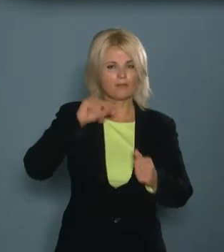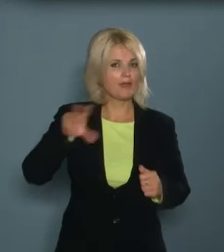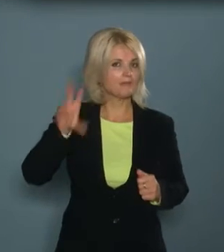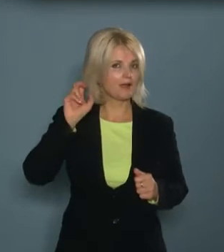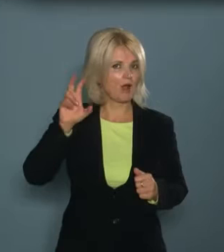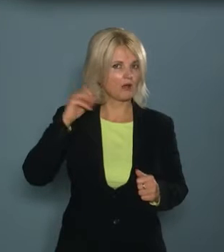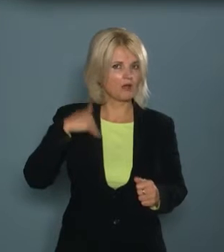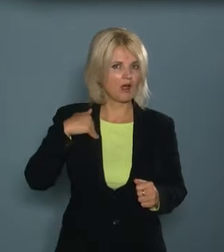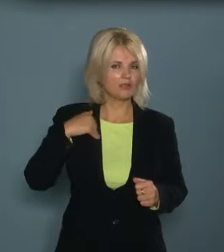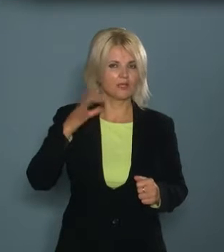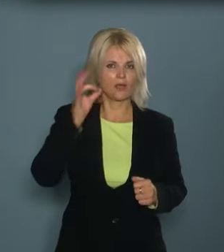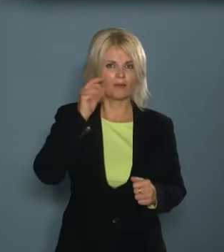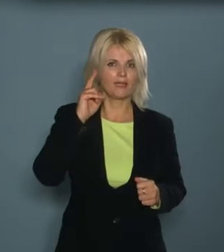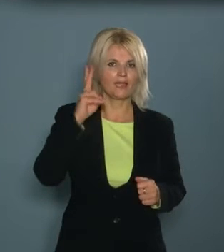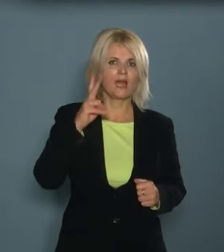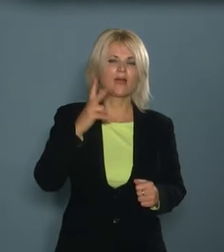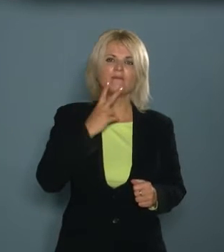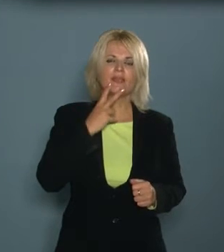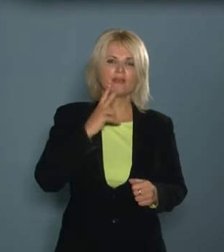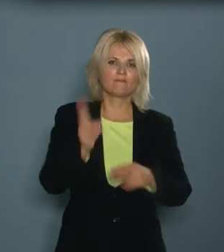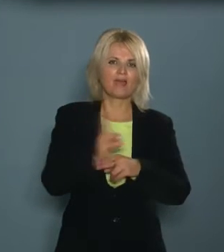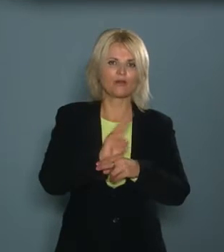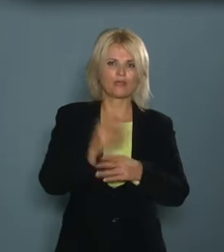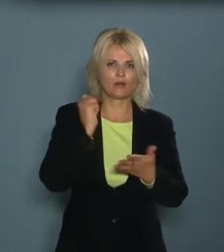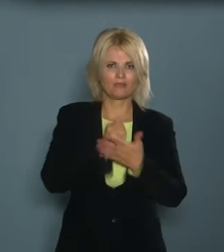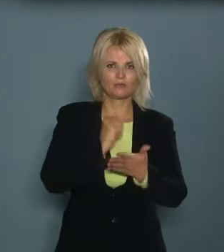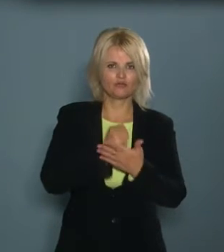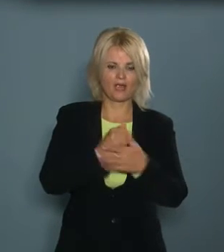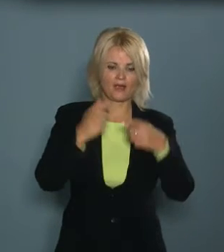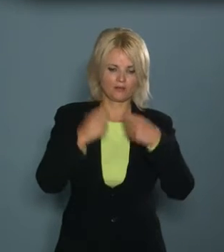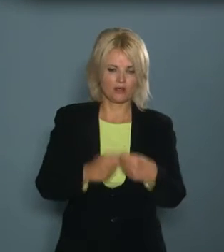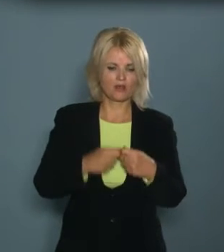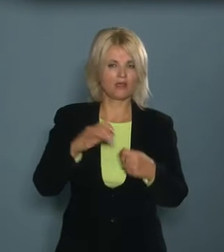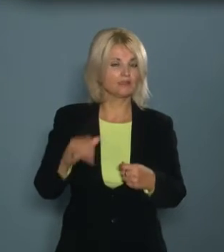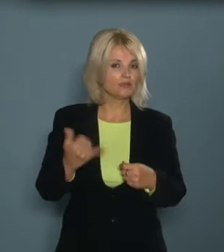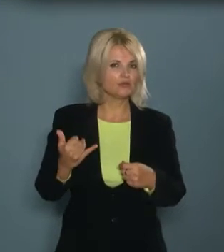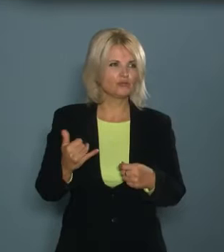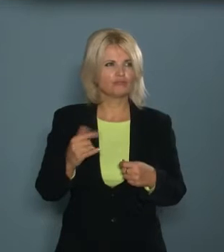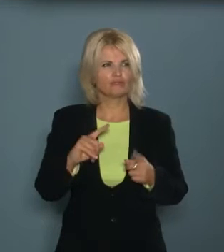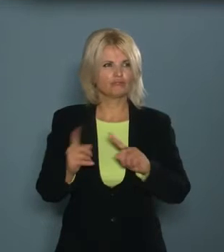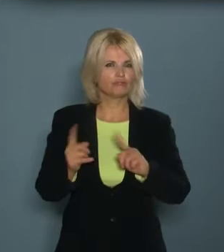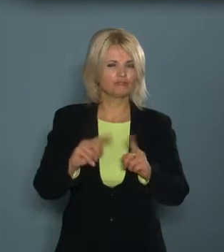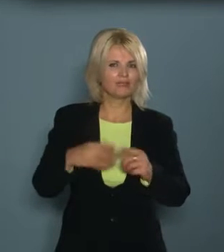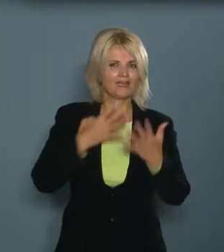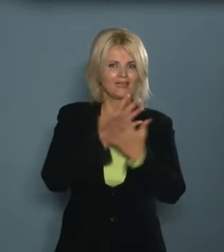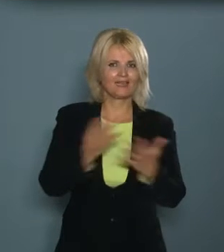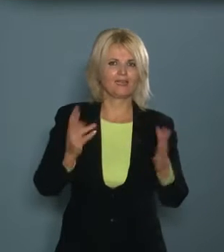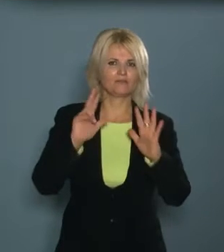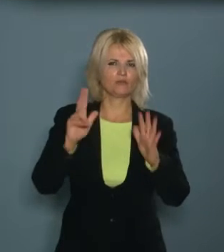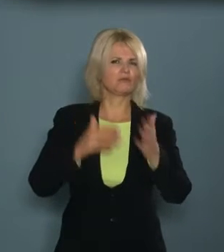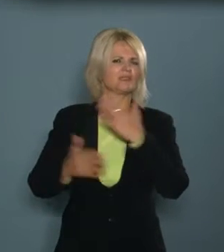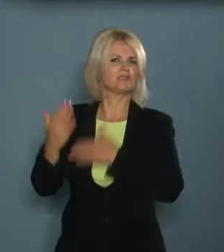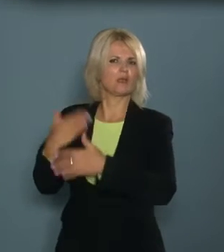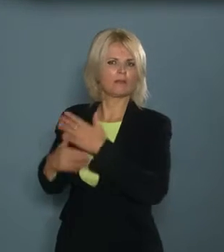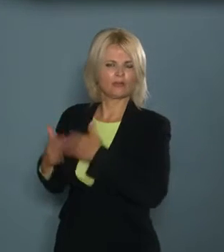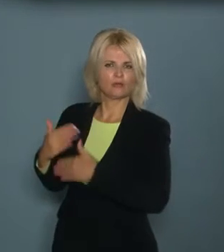hallgattunk meg, a BKV felügyelőbizottságának a tagjait egészen talán 98-ra